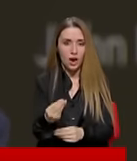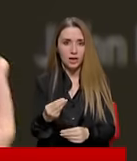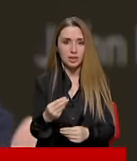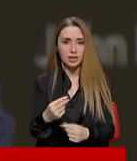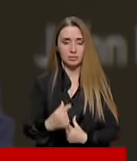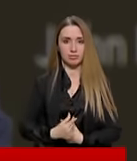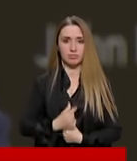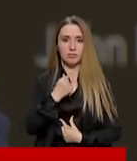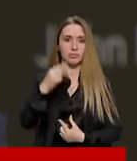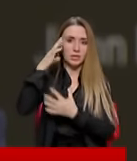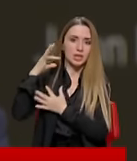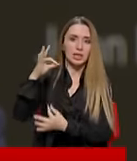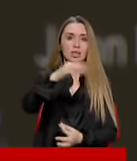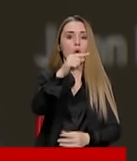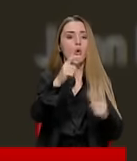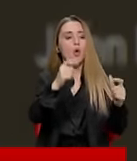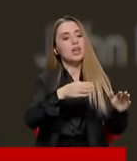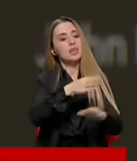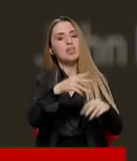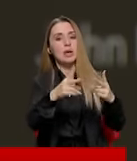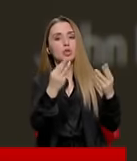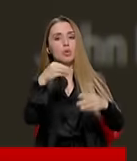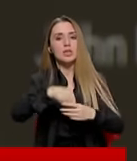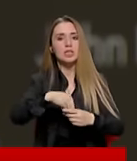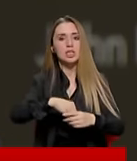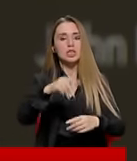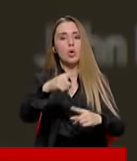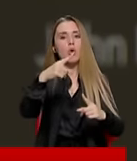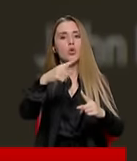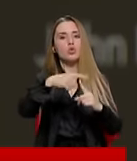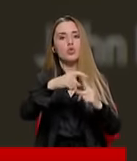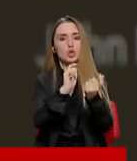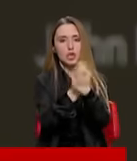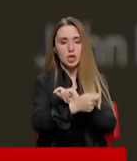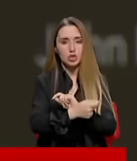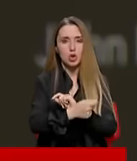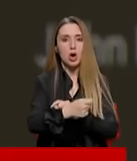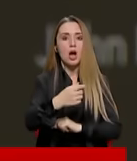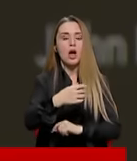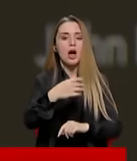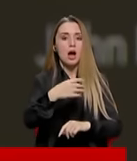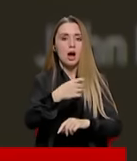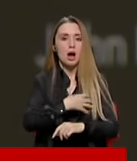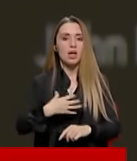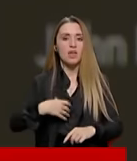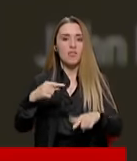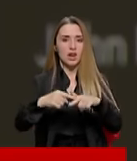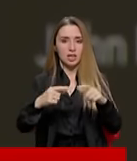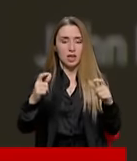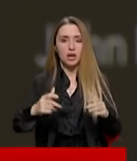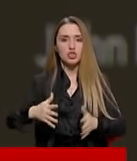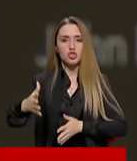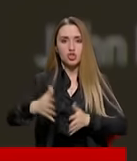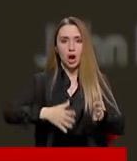insanlar ulusa tekrar gitsin diye oranın demografisi değiştiriyoruz Anafartalar çarşısı Sıfırlandı